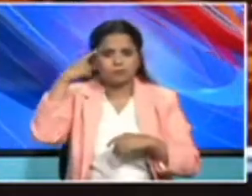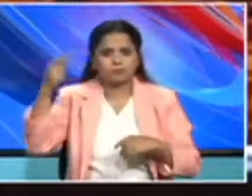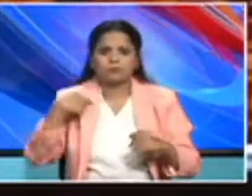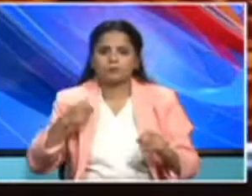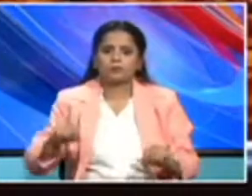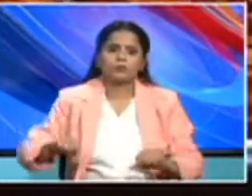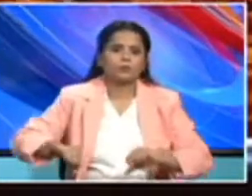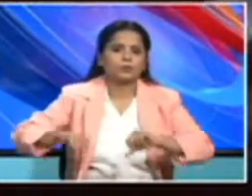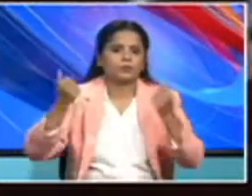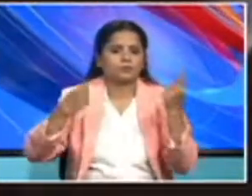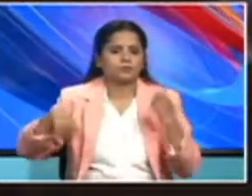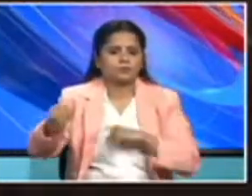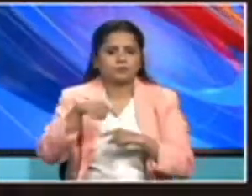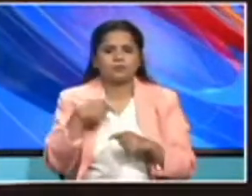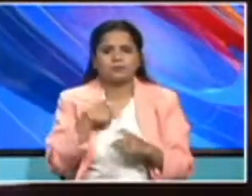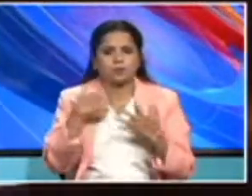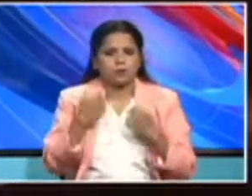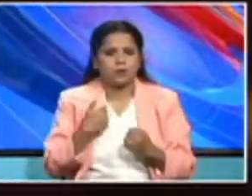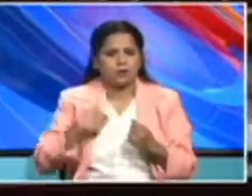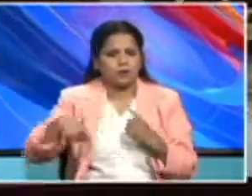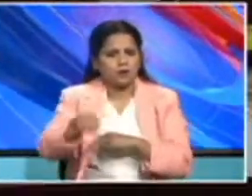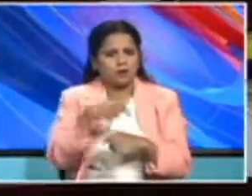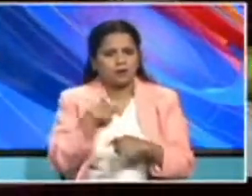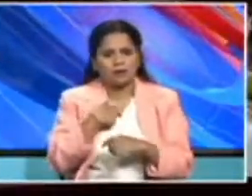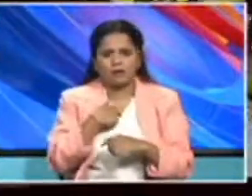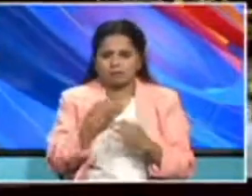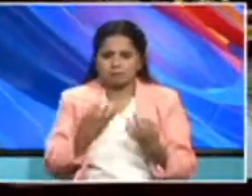સાકાર છે બમણી અહીં